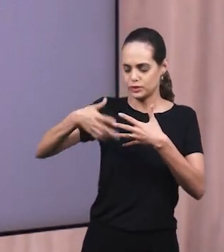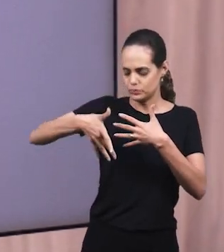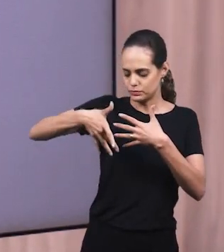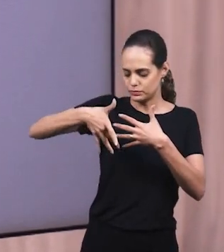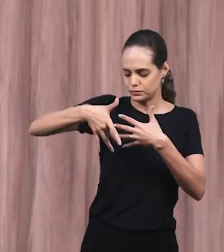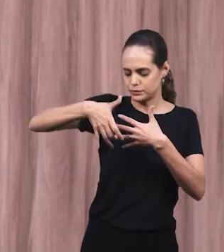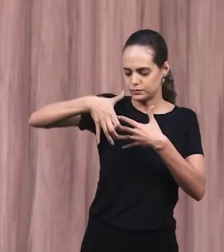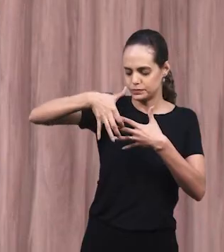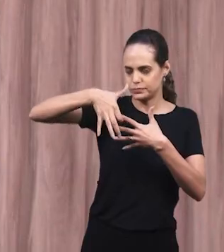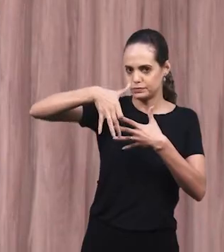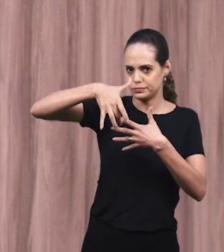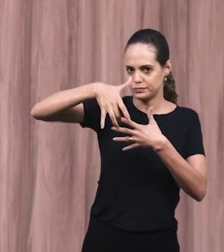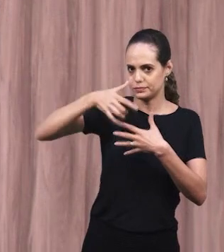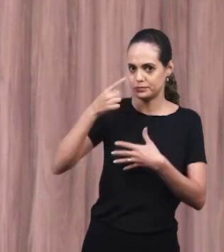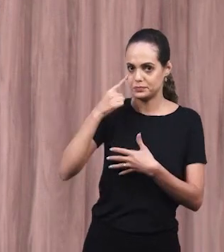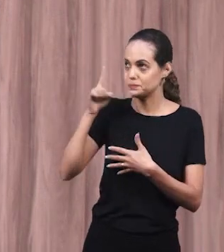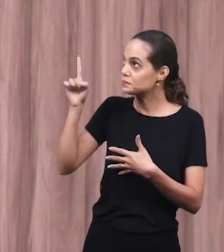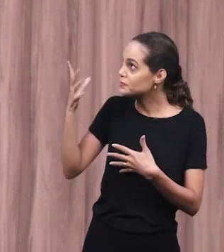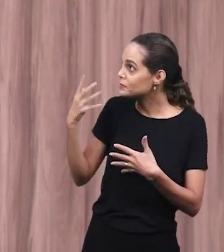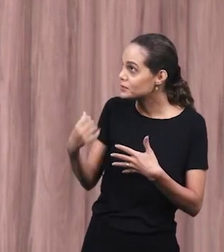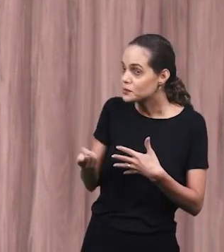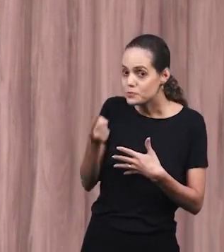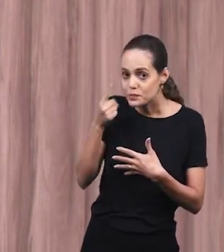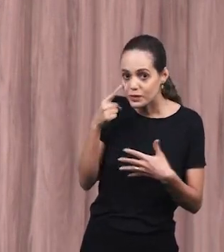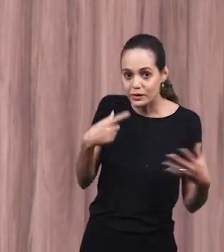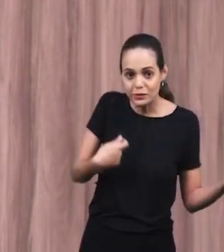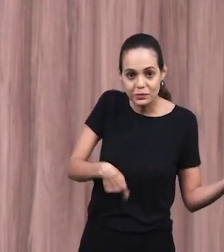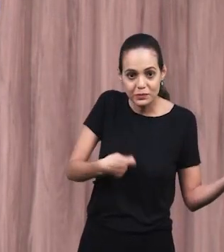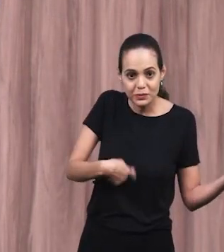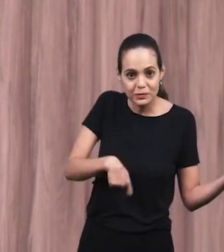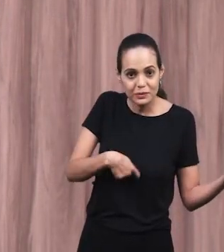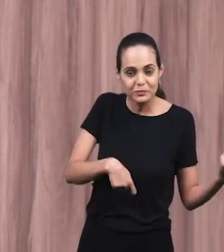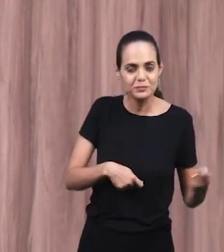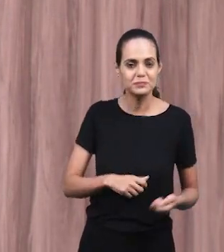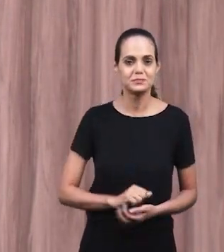3e doigt. Nous allons voir à la guitare.